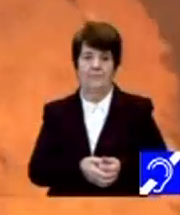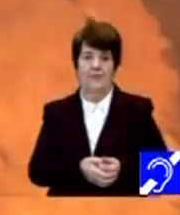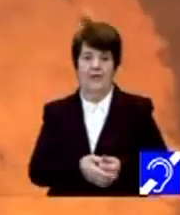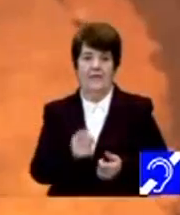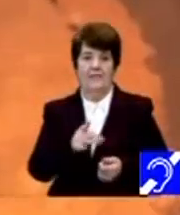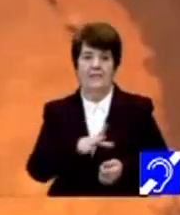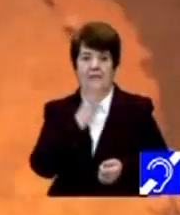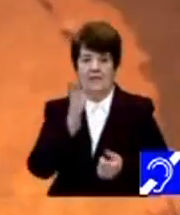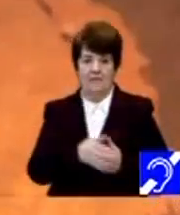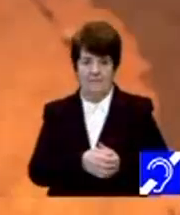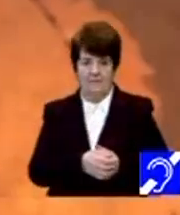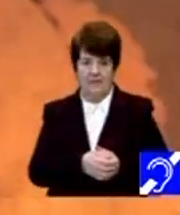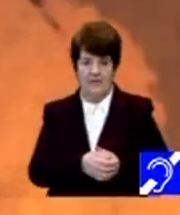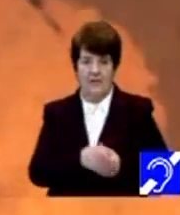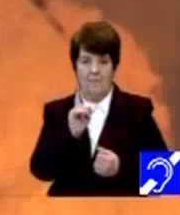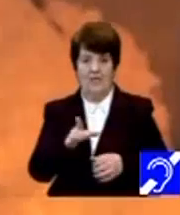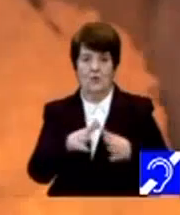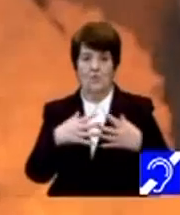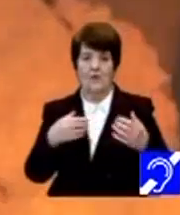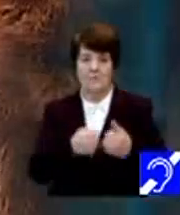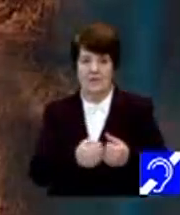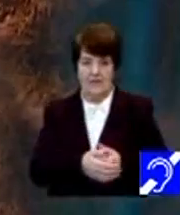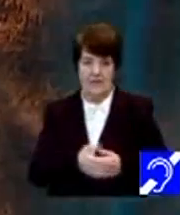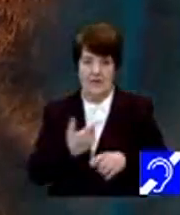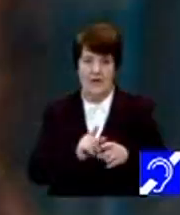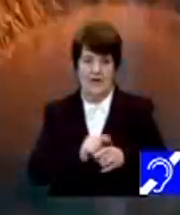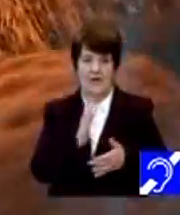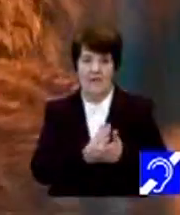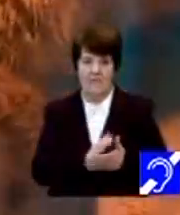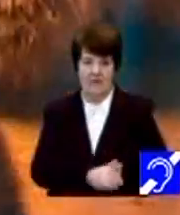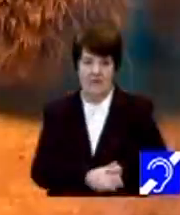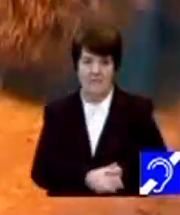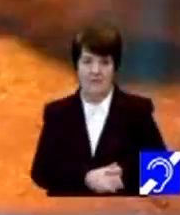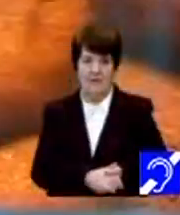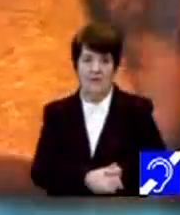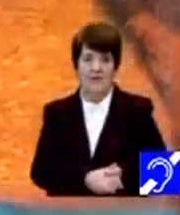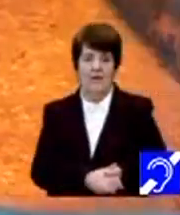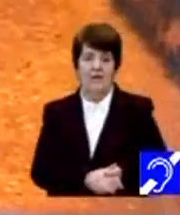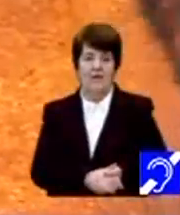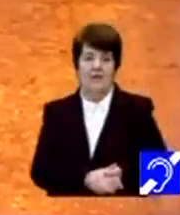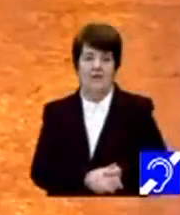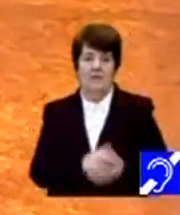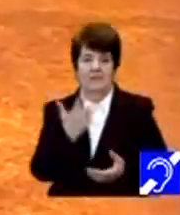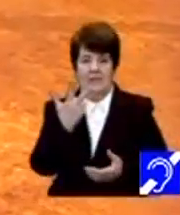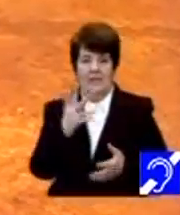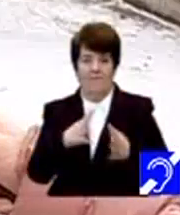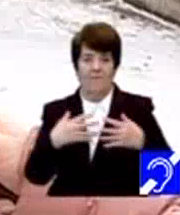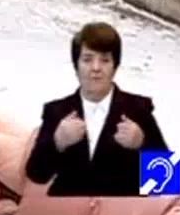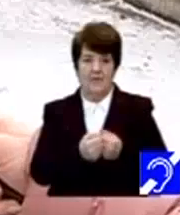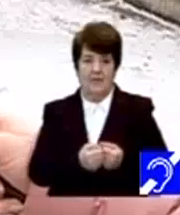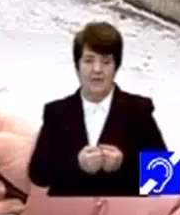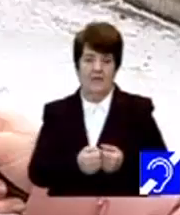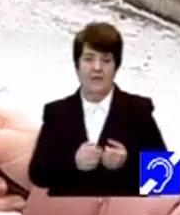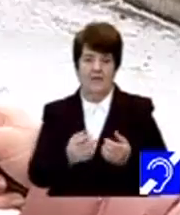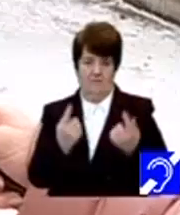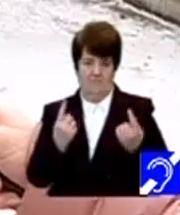să fie un spațiu adecvat pentru familiile de suricate pe care le avem. Noi avem familii numeroase, avem 3 familii